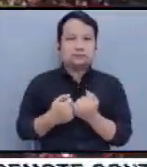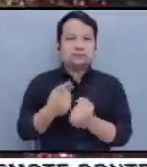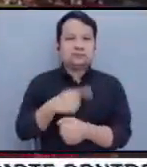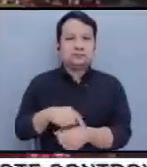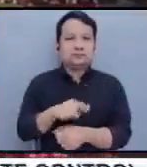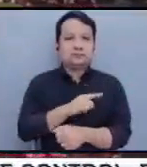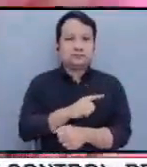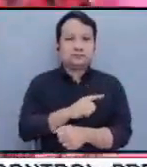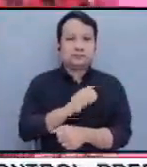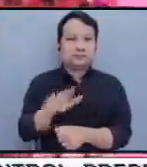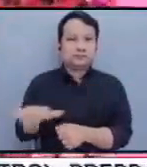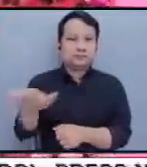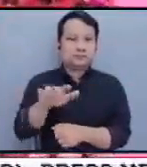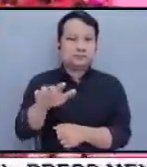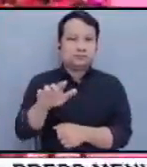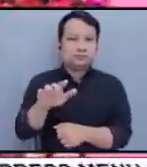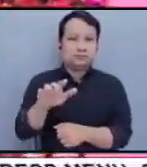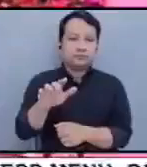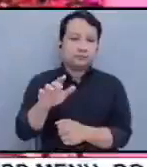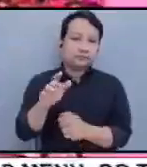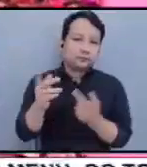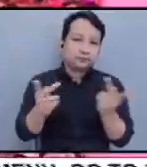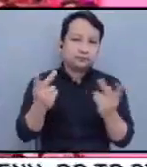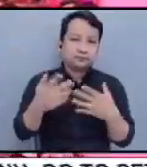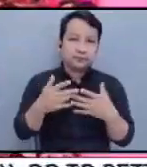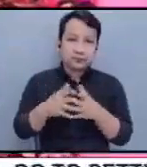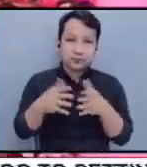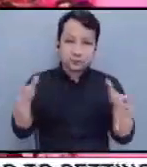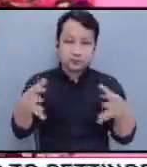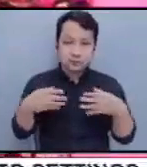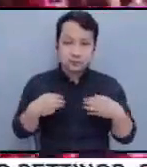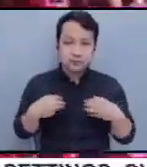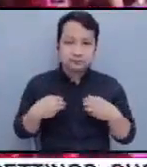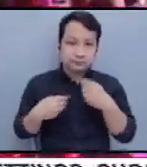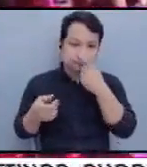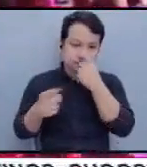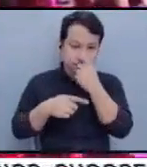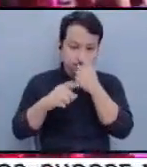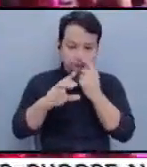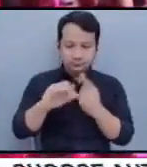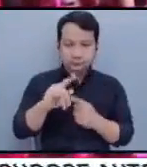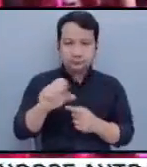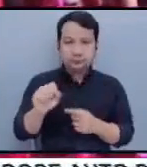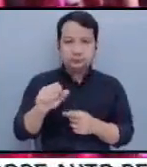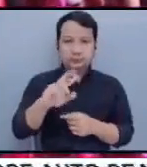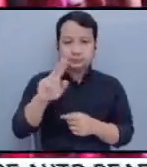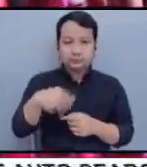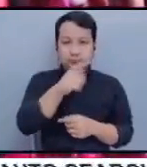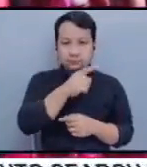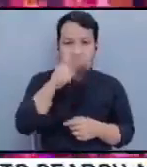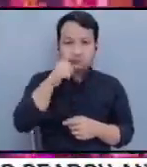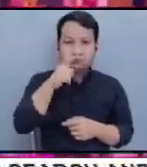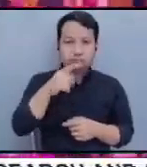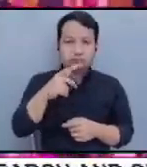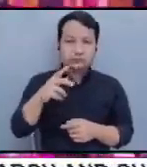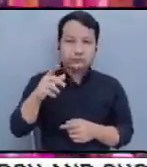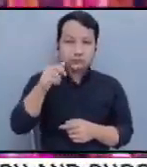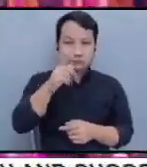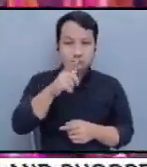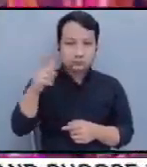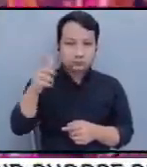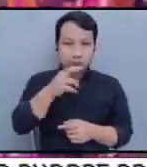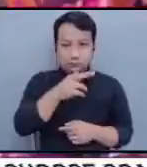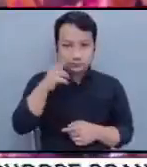residente sa Isulan. Mainit din ang pagtanggap ng mga taga-Katarman kay Presidential Candidate Vice President Lenny